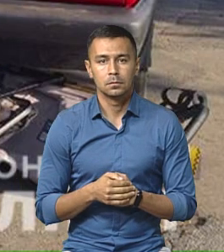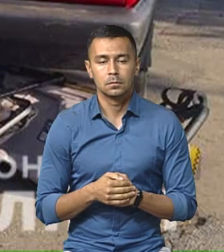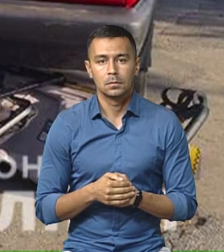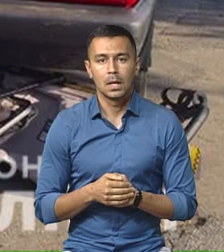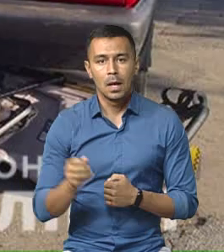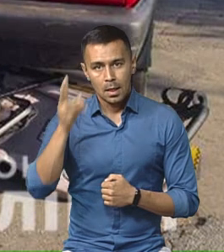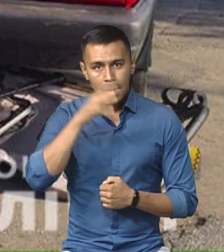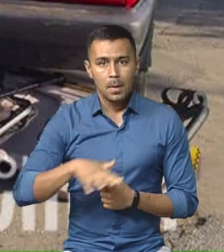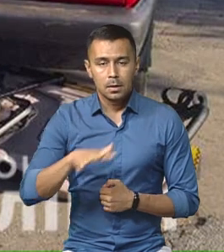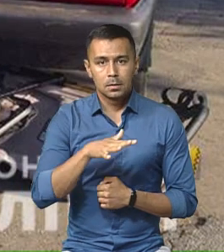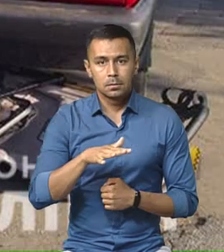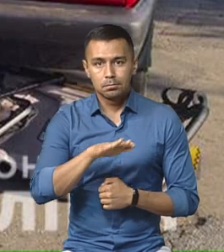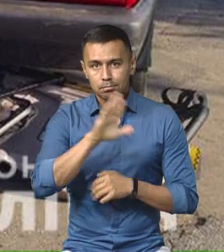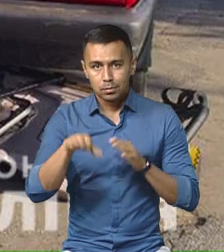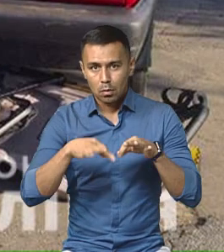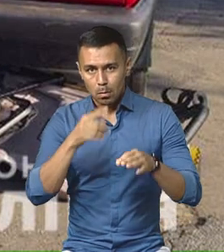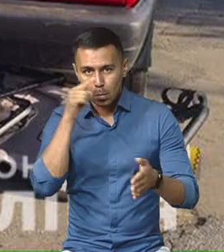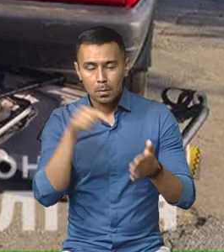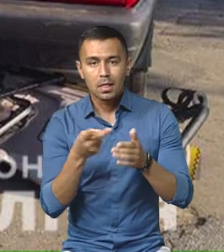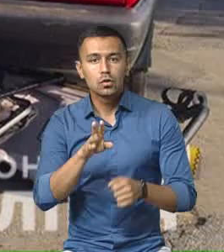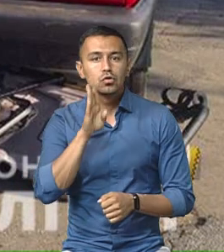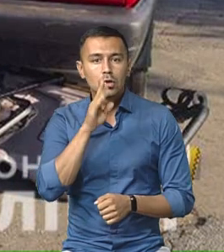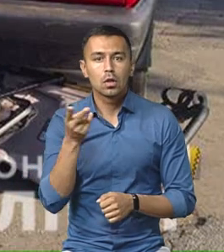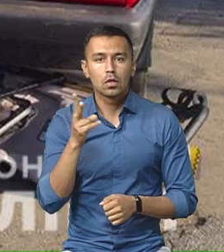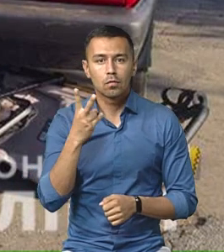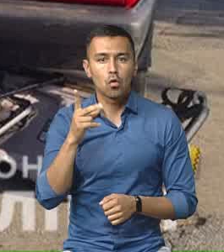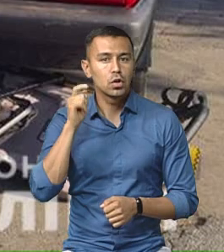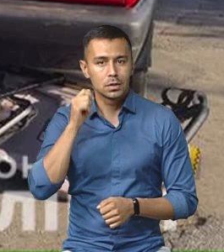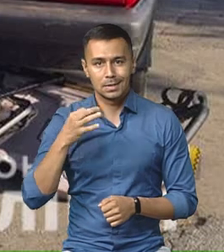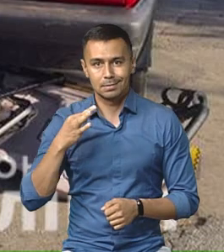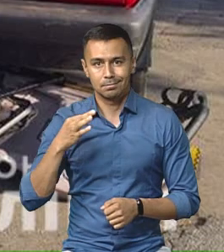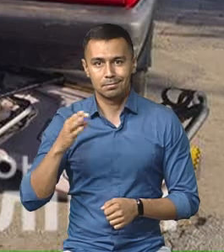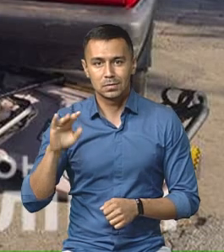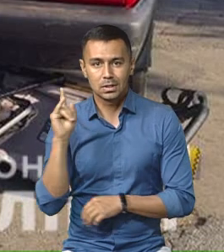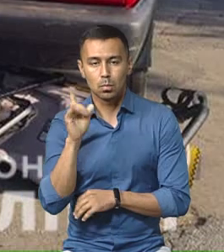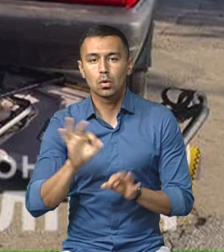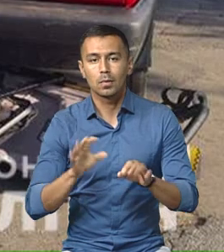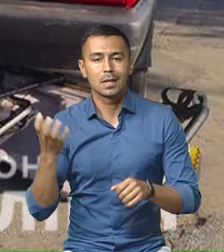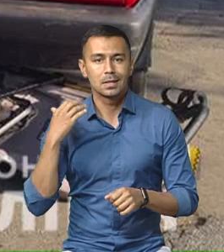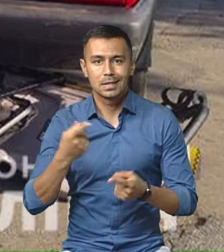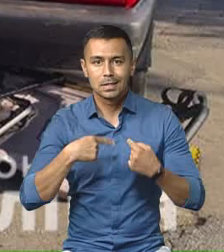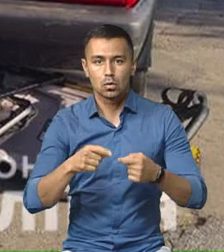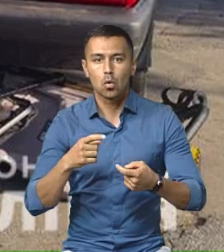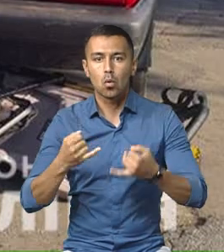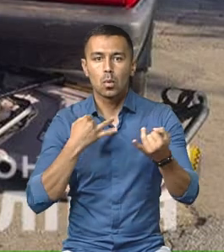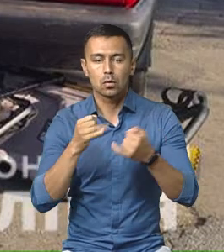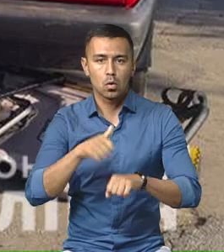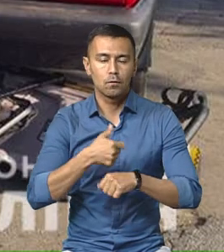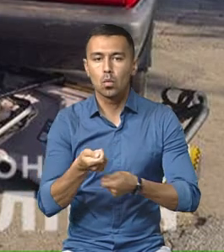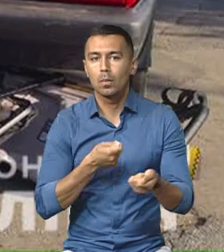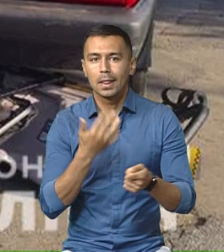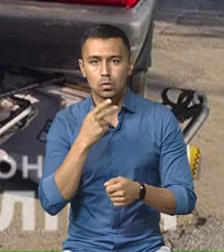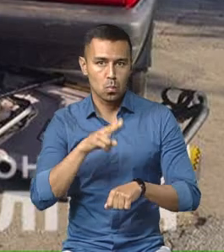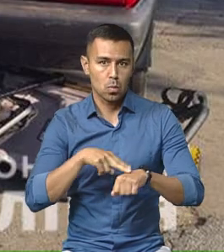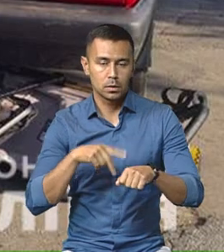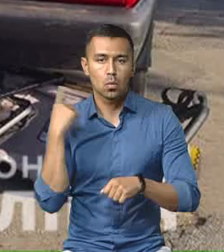На Хмельниччині під колеса автівки потрапили дві жінки та дворічна дитина. Про це розповіла начальниця сектору комунікації Головного управління